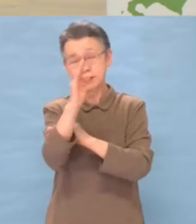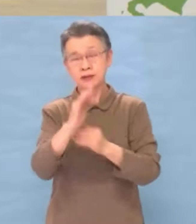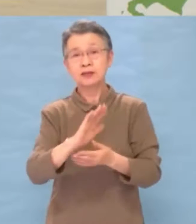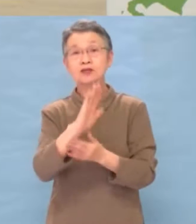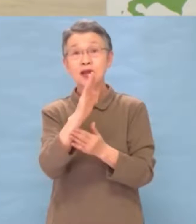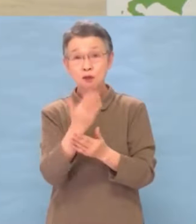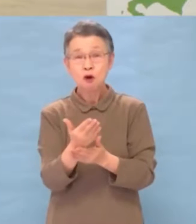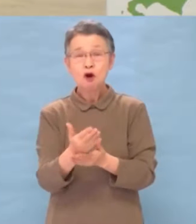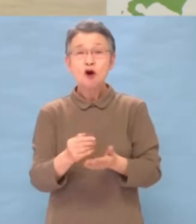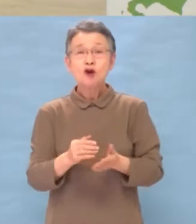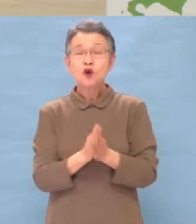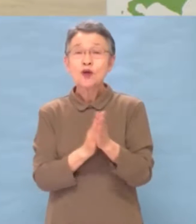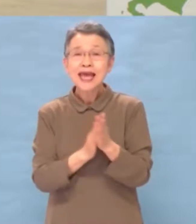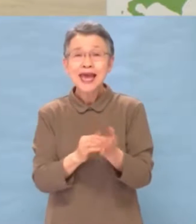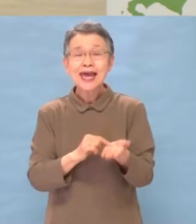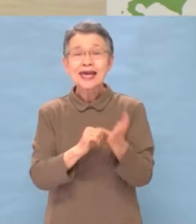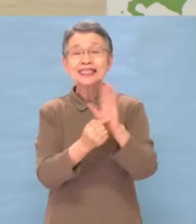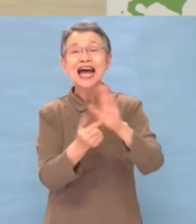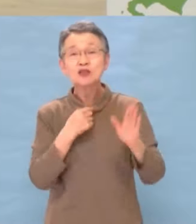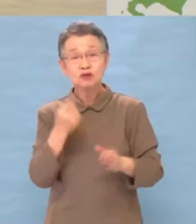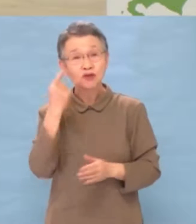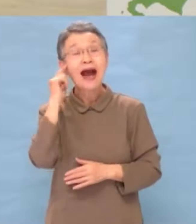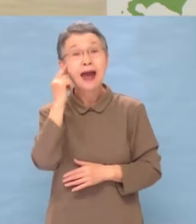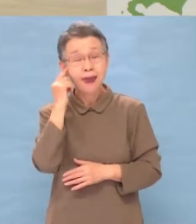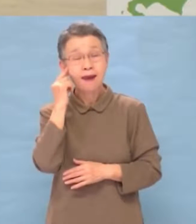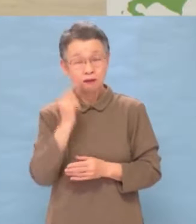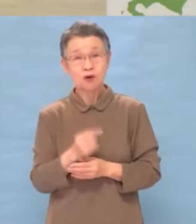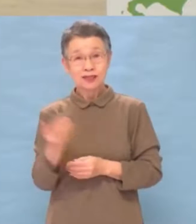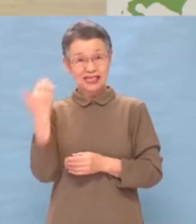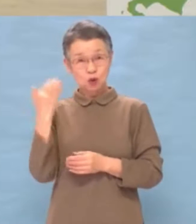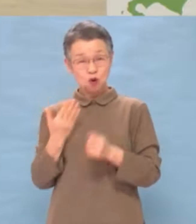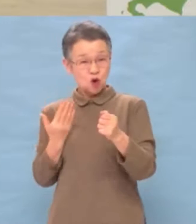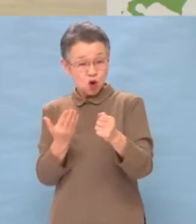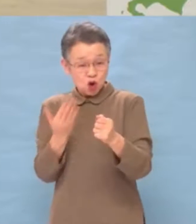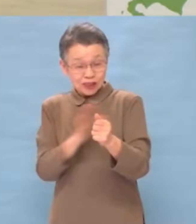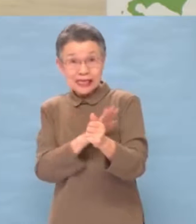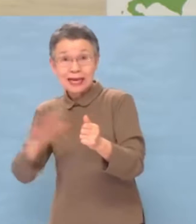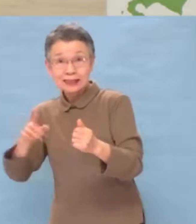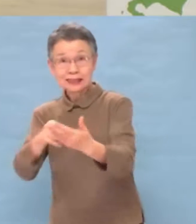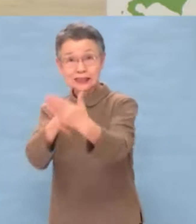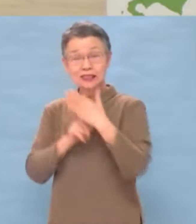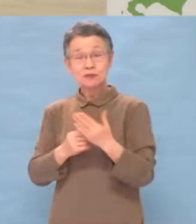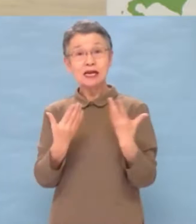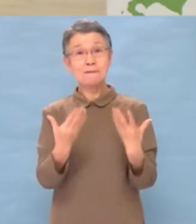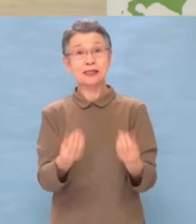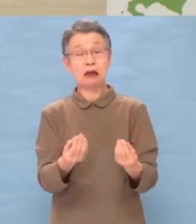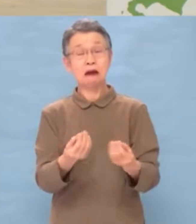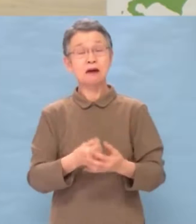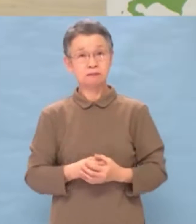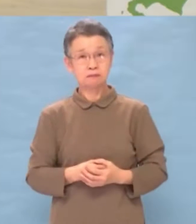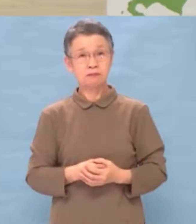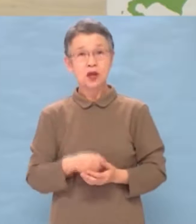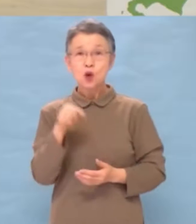要請はまだしてないんですけどね、要請したいという考えを先ほどですね、記者団に、示されました。そういう考